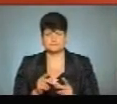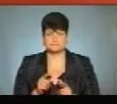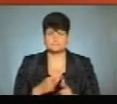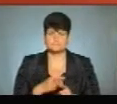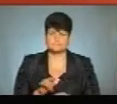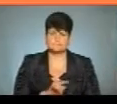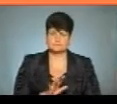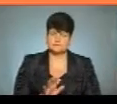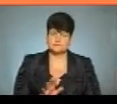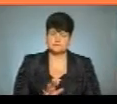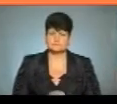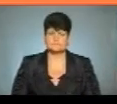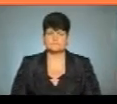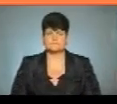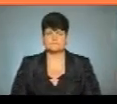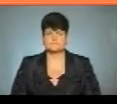повернемося, прокоментуємо.